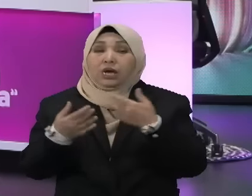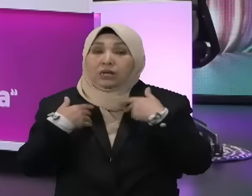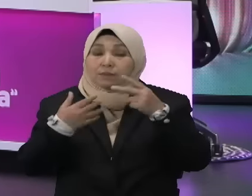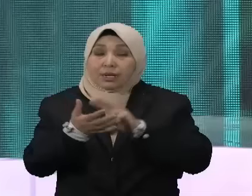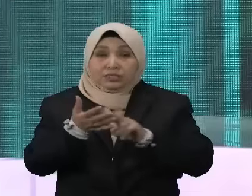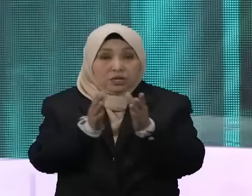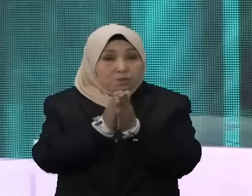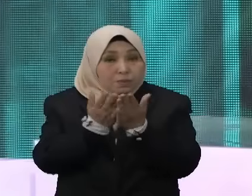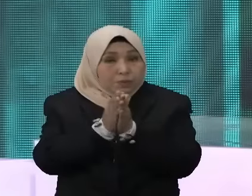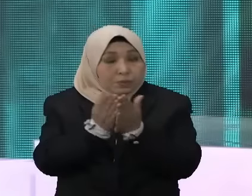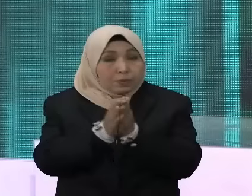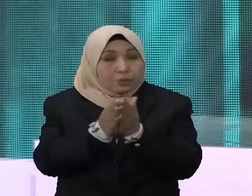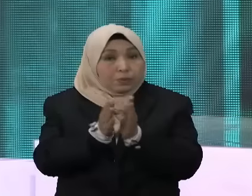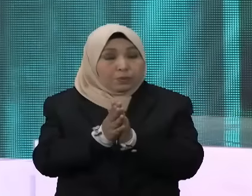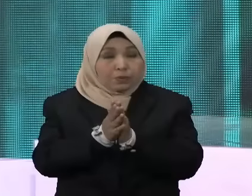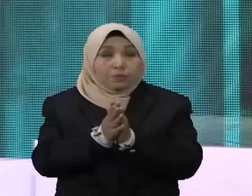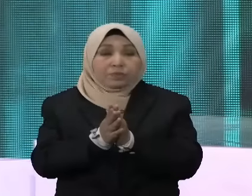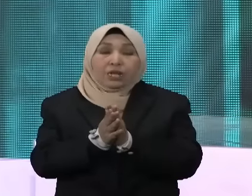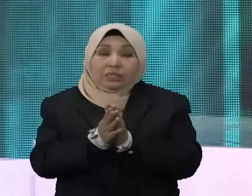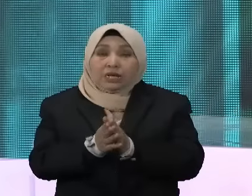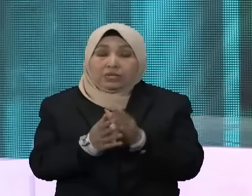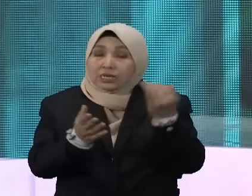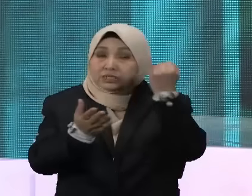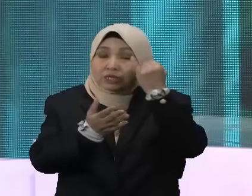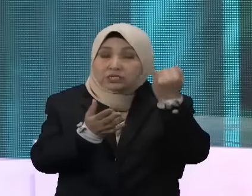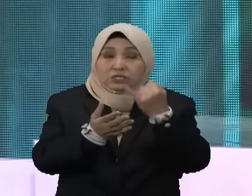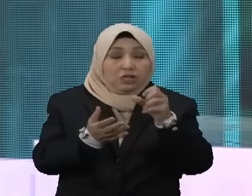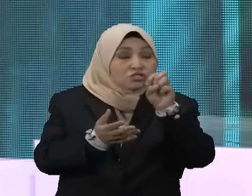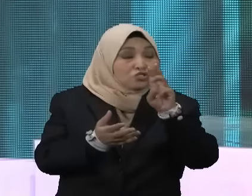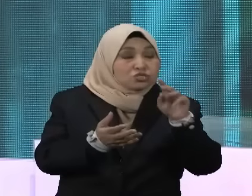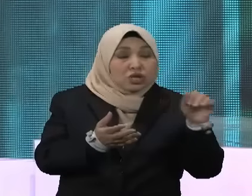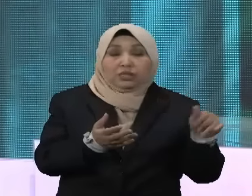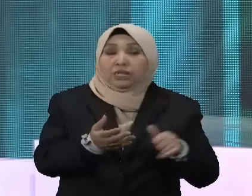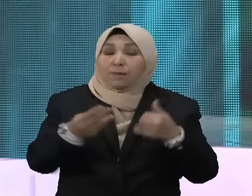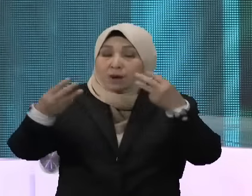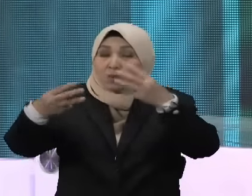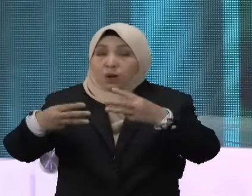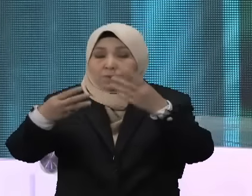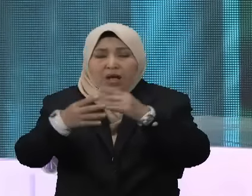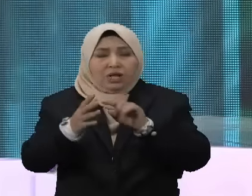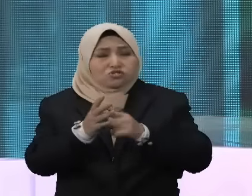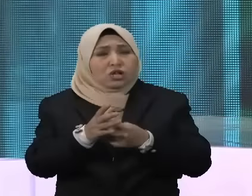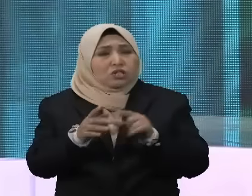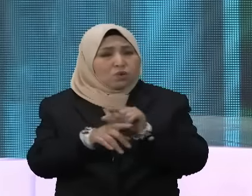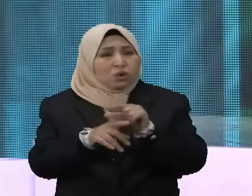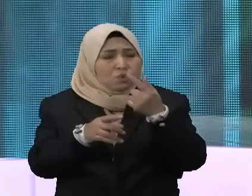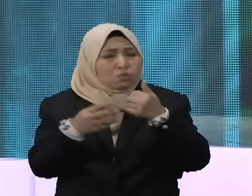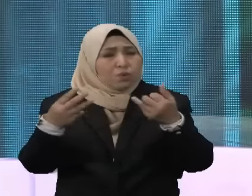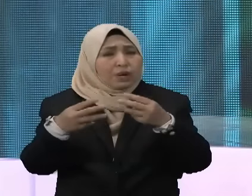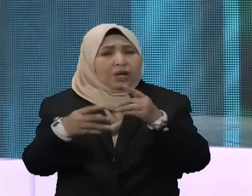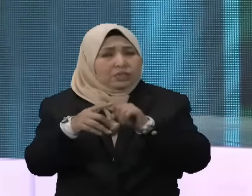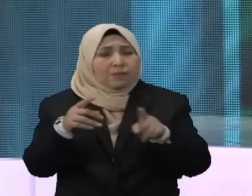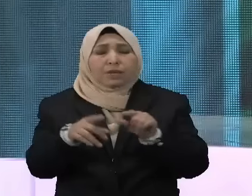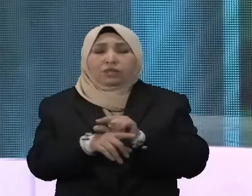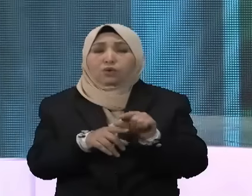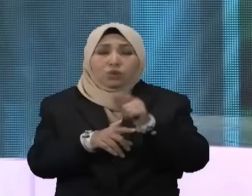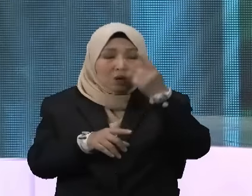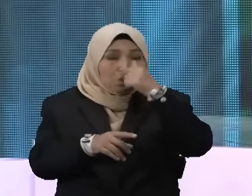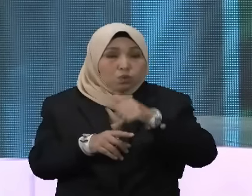buku The Art of War oleh Sun Tzu kan, sebenarnya asalnya digunakan untuk perang kan, tetapi digunakan